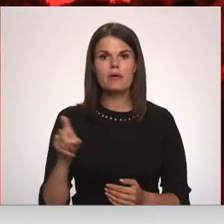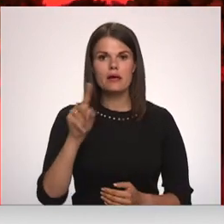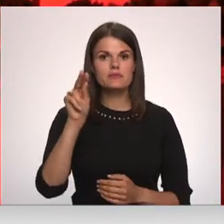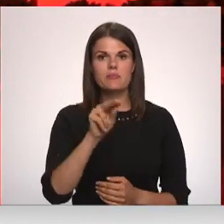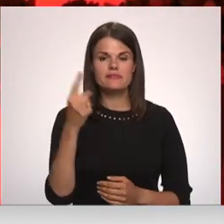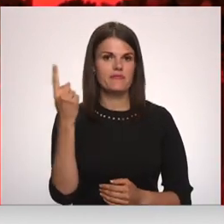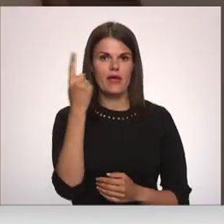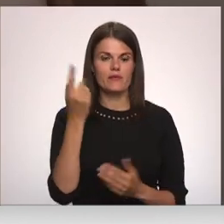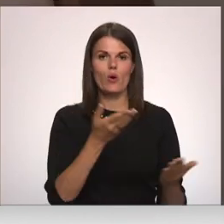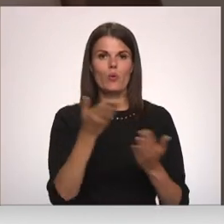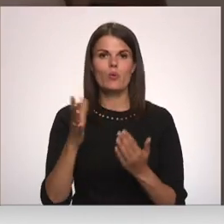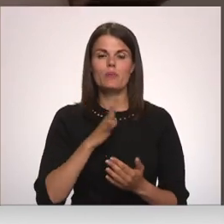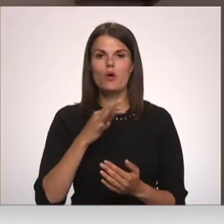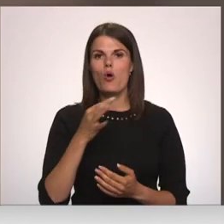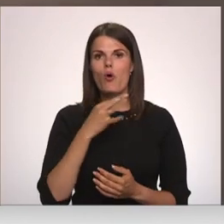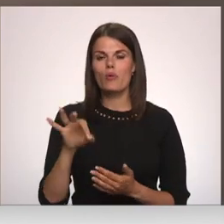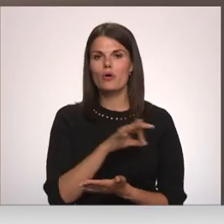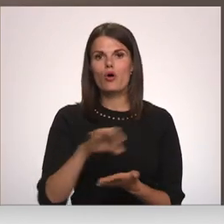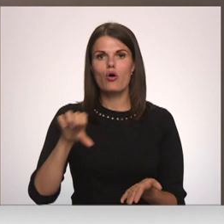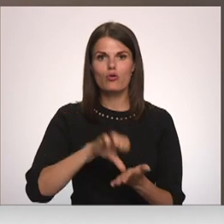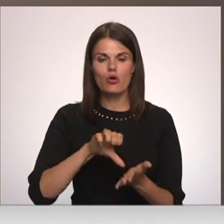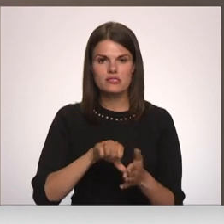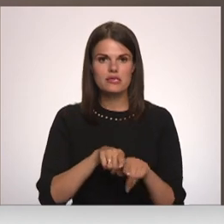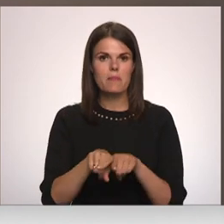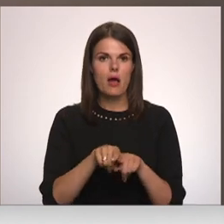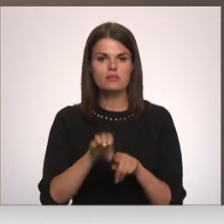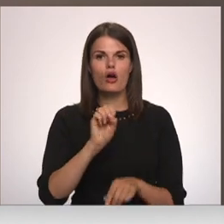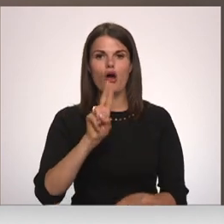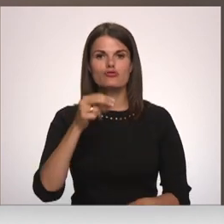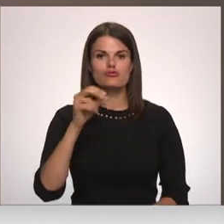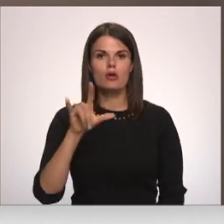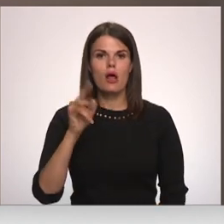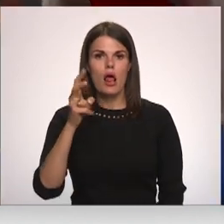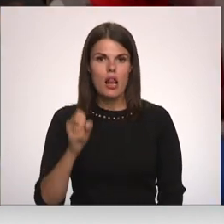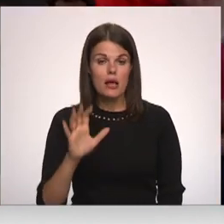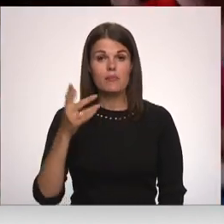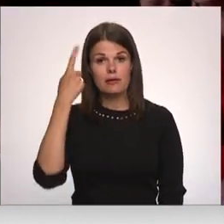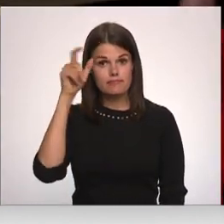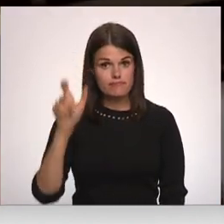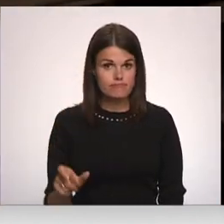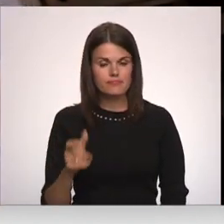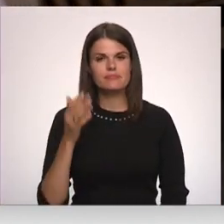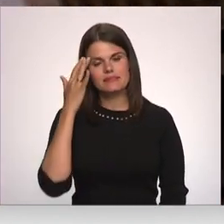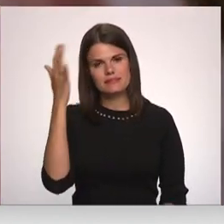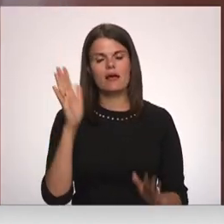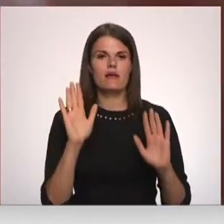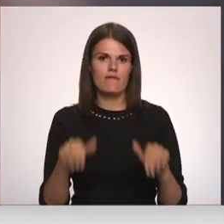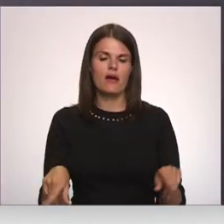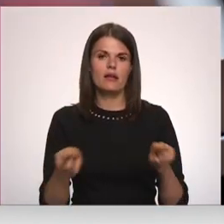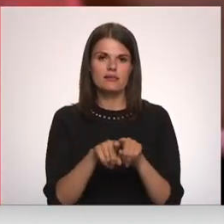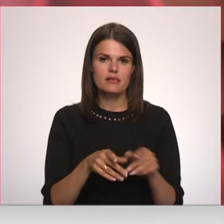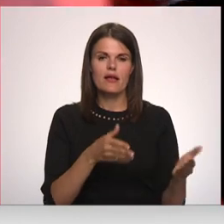kurā izskanējis operas koncertu uzvedums Māsa Anģelika, taču idejas autori cer, ka reiz to izdosies aizvest arī uz kādu